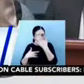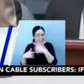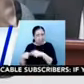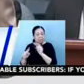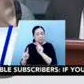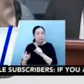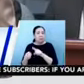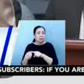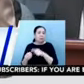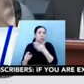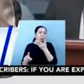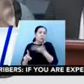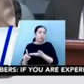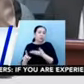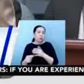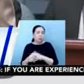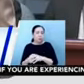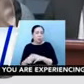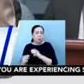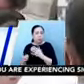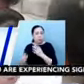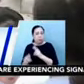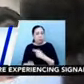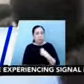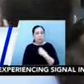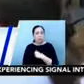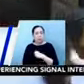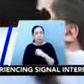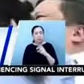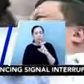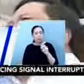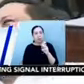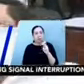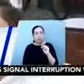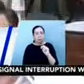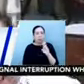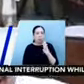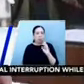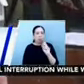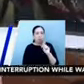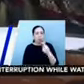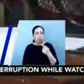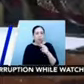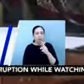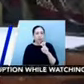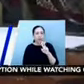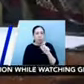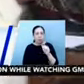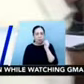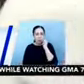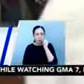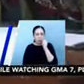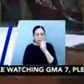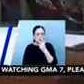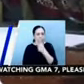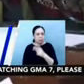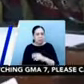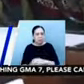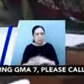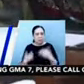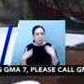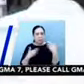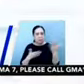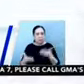President, to the Honorable Senator Ramon Bong Revilla. Lagi ko po nakikita rito na may dala, kulang na